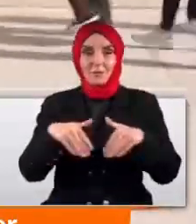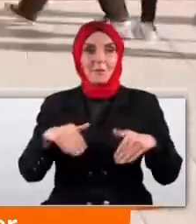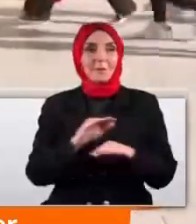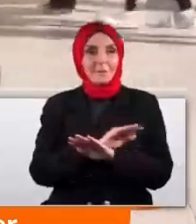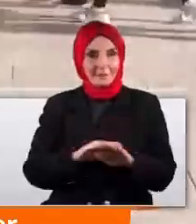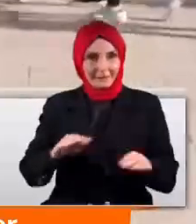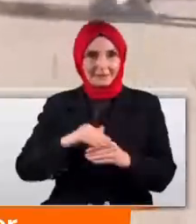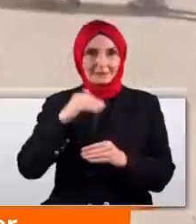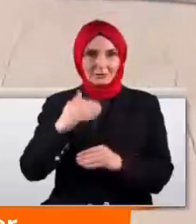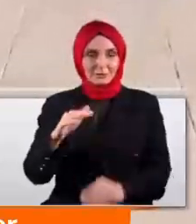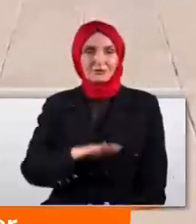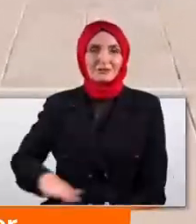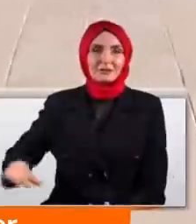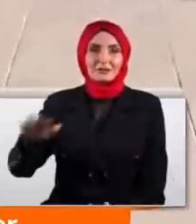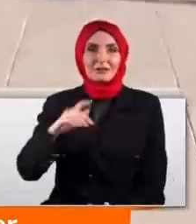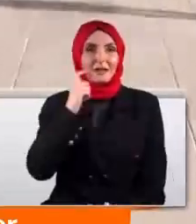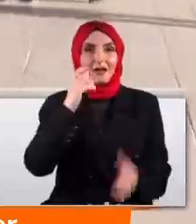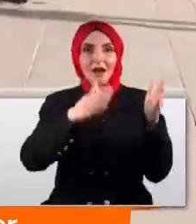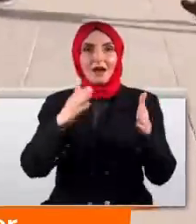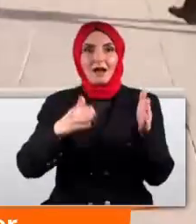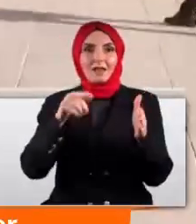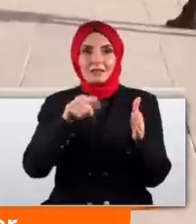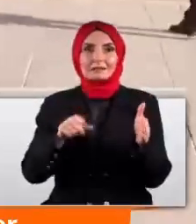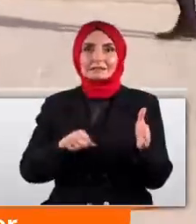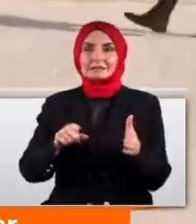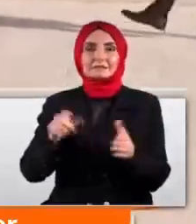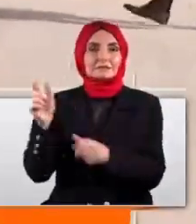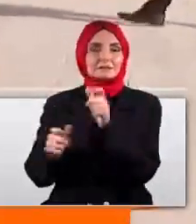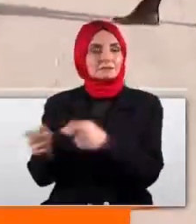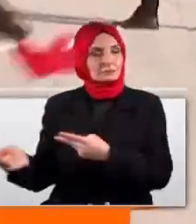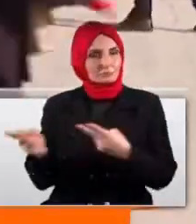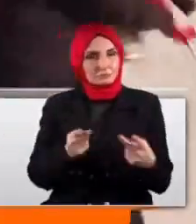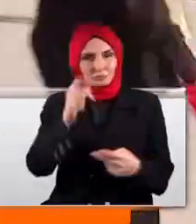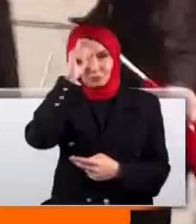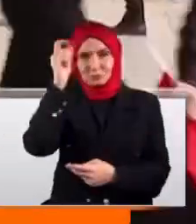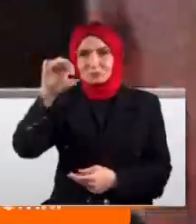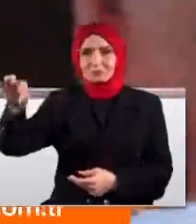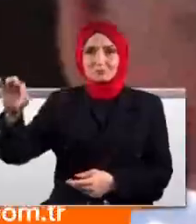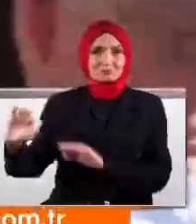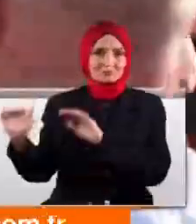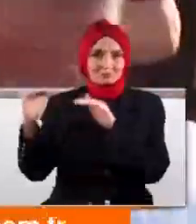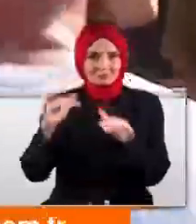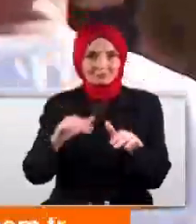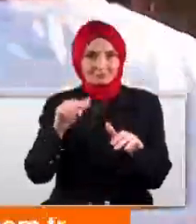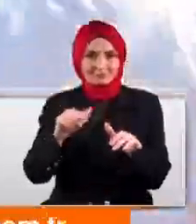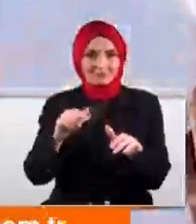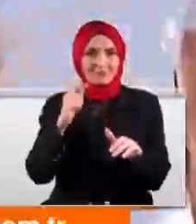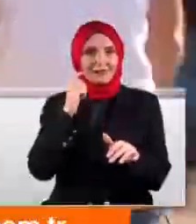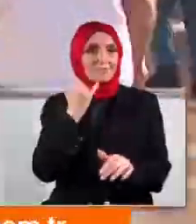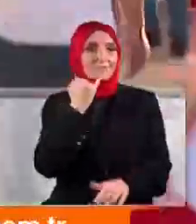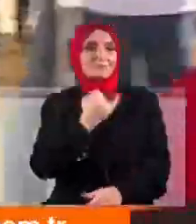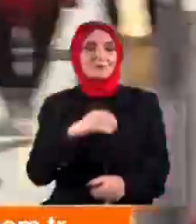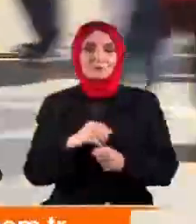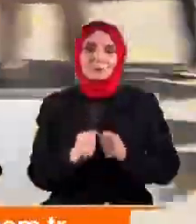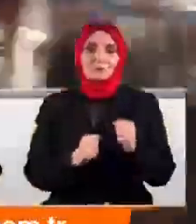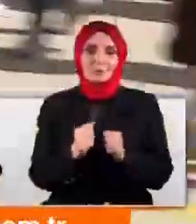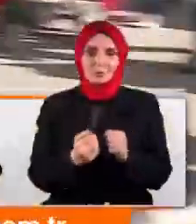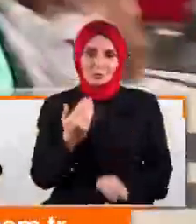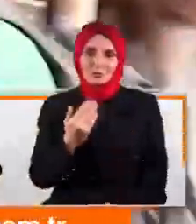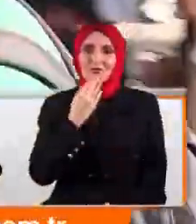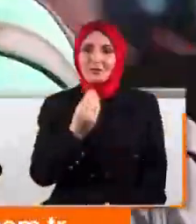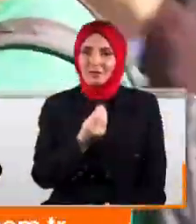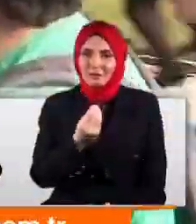ardından Anıtkabir sivilleri açıldı. Türkiye'nin dört bir tarafından gelenler atanın huzuruna koştu. Genci yaşlısı ellerinde Türk